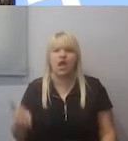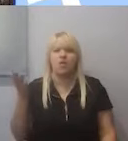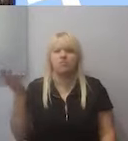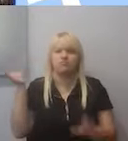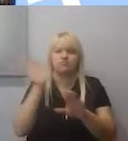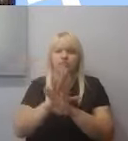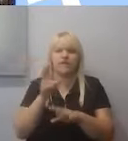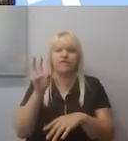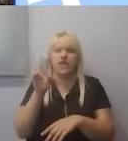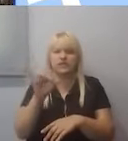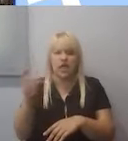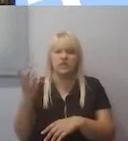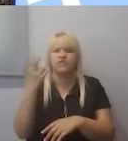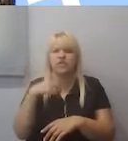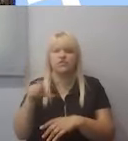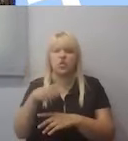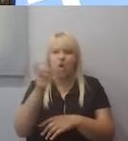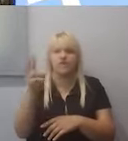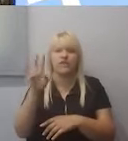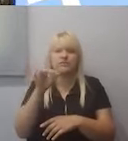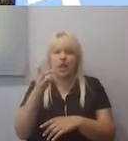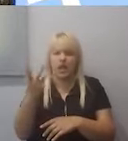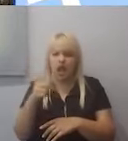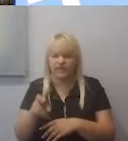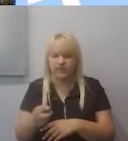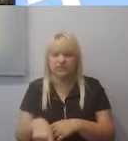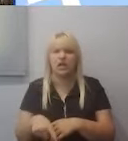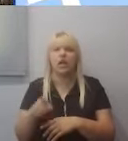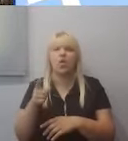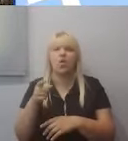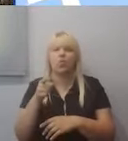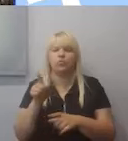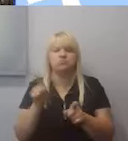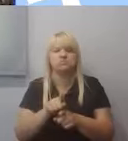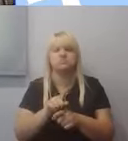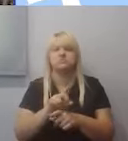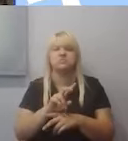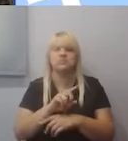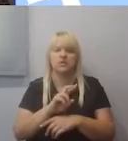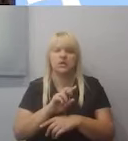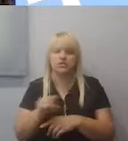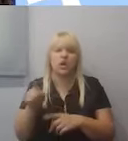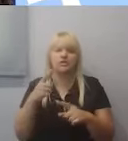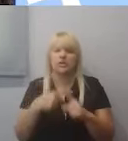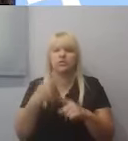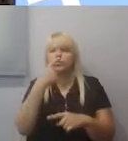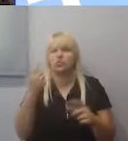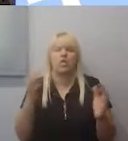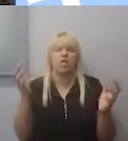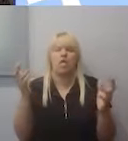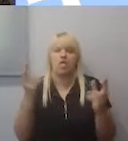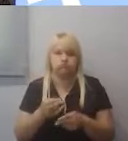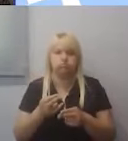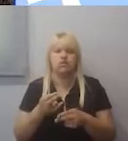vecdaugava un vecmilgraāvs kā tas varētu tādos x stundā notikt es